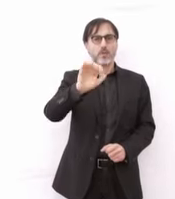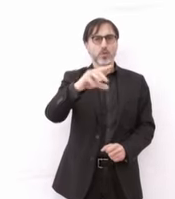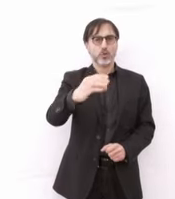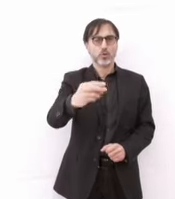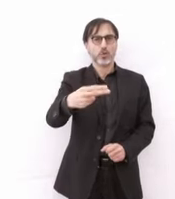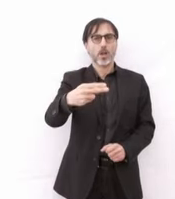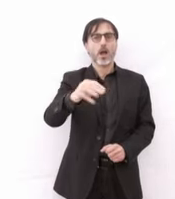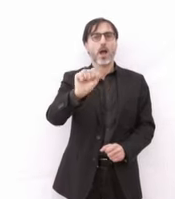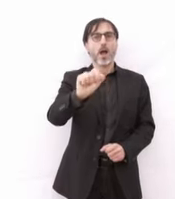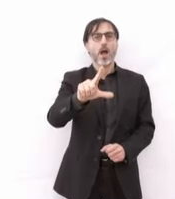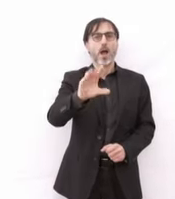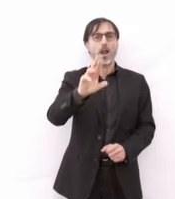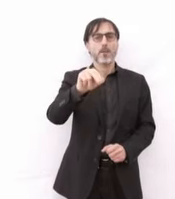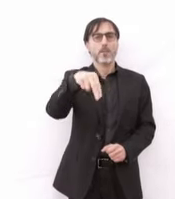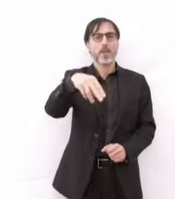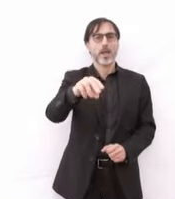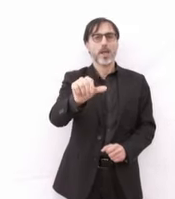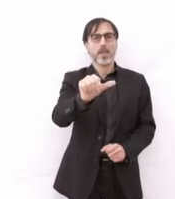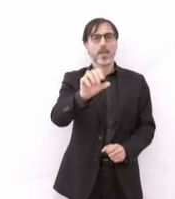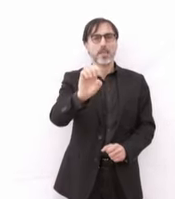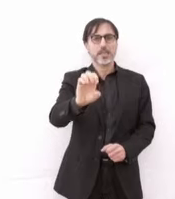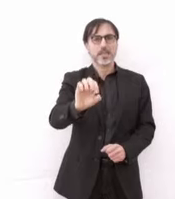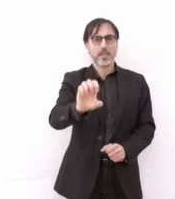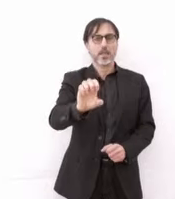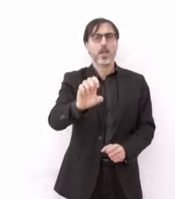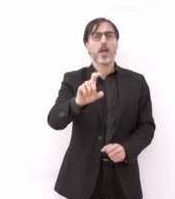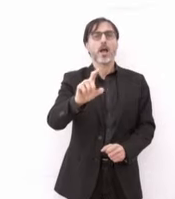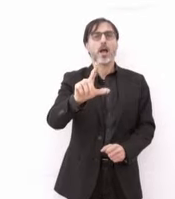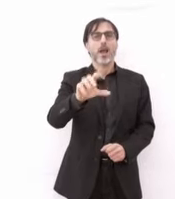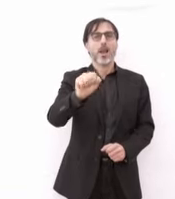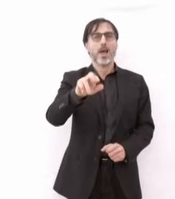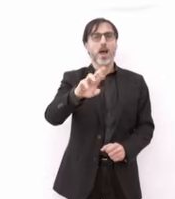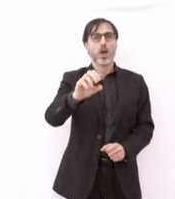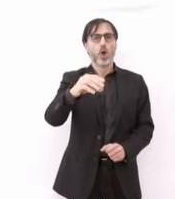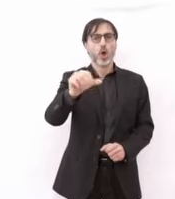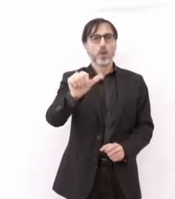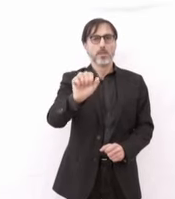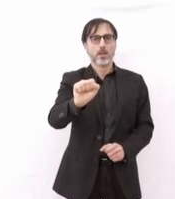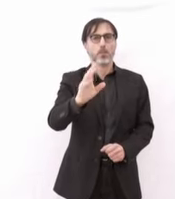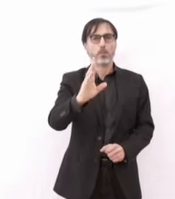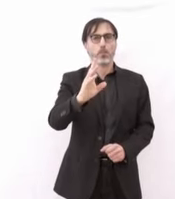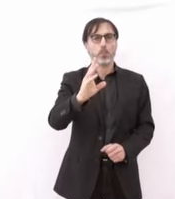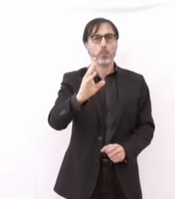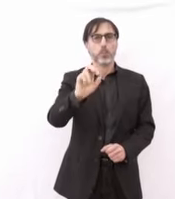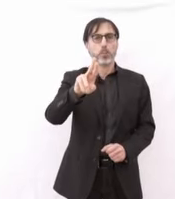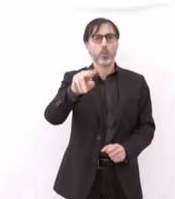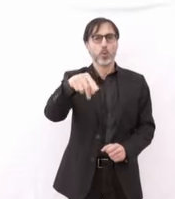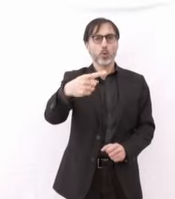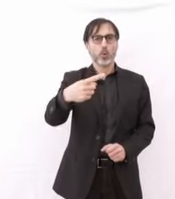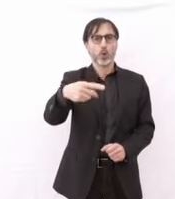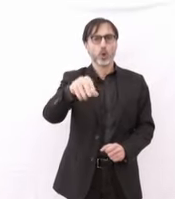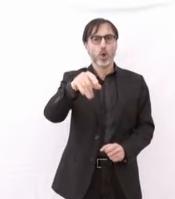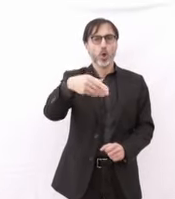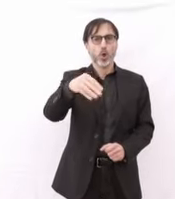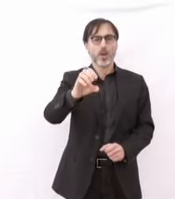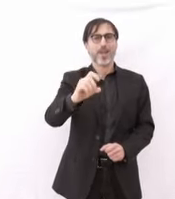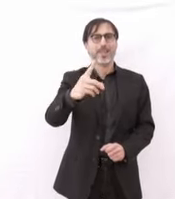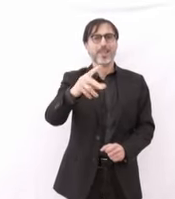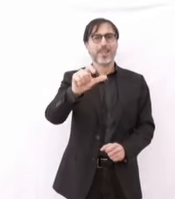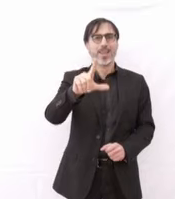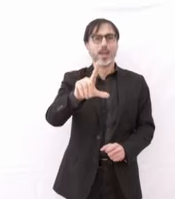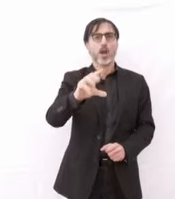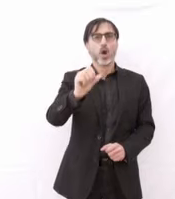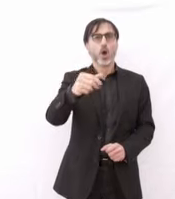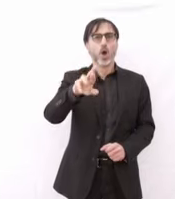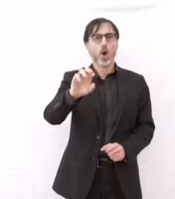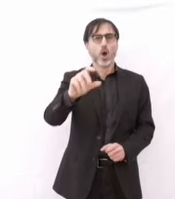Albanese, Fortunato La Rosa, Salvatore Buglione, Daniele Del Core,